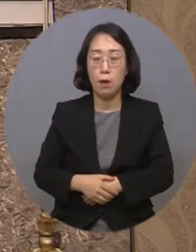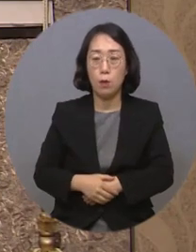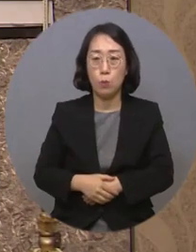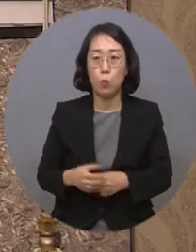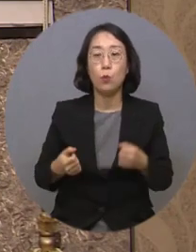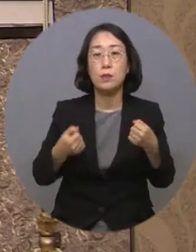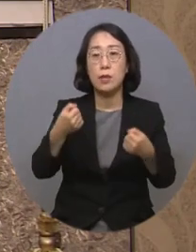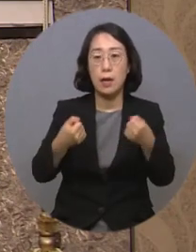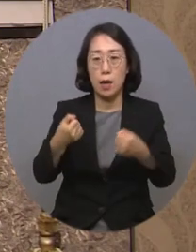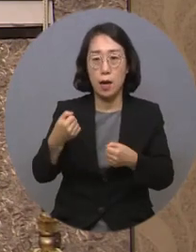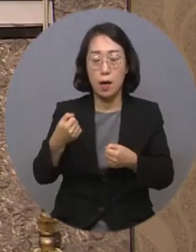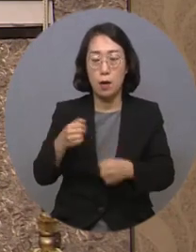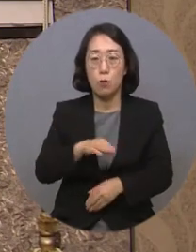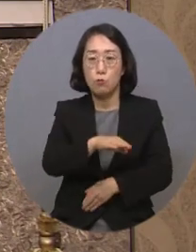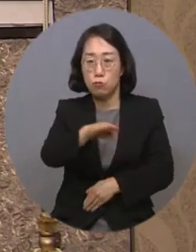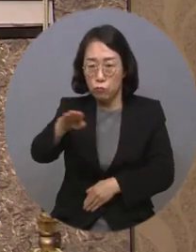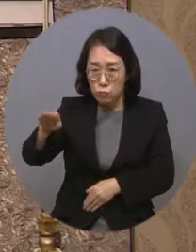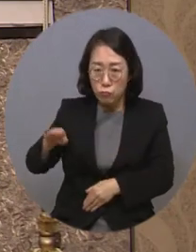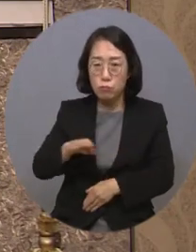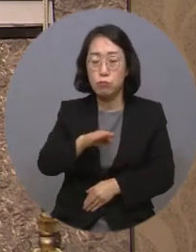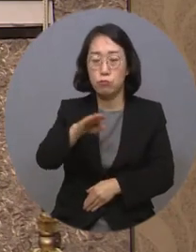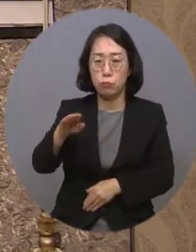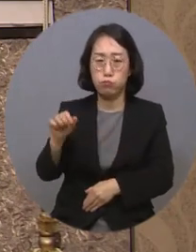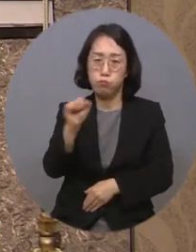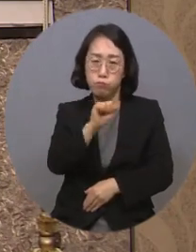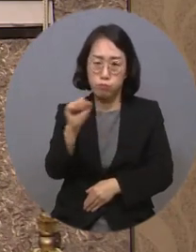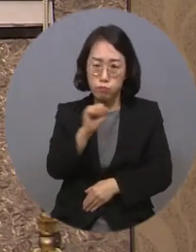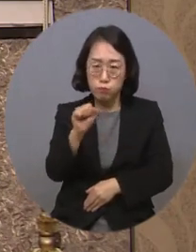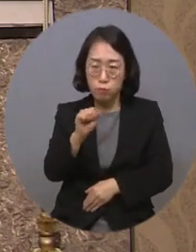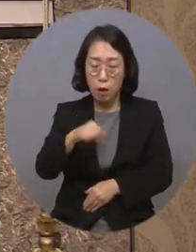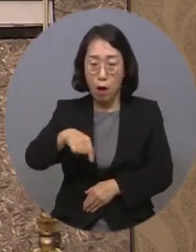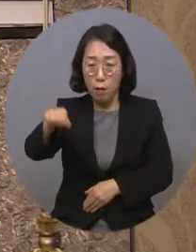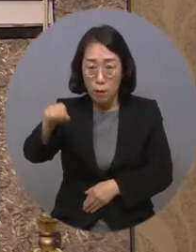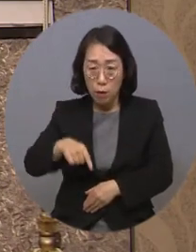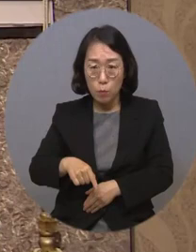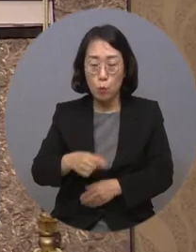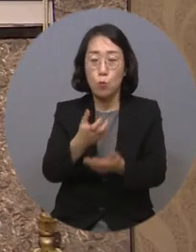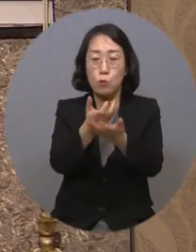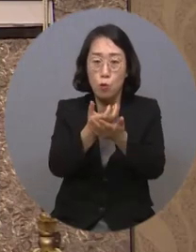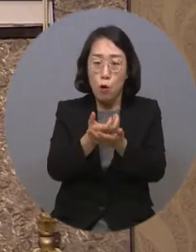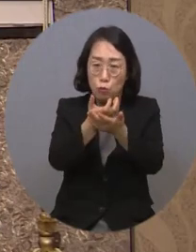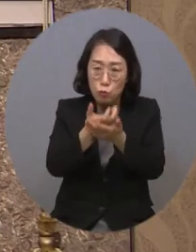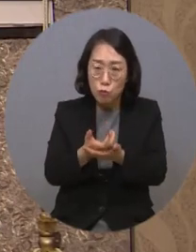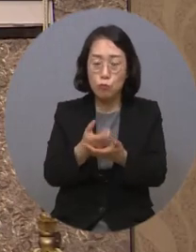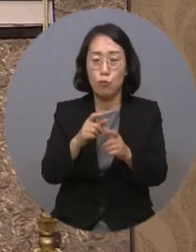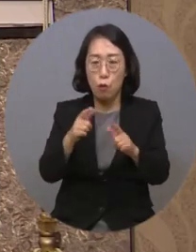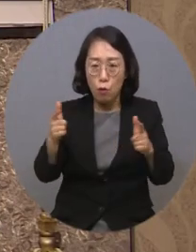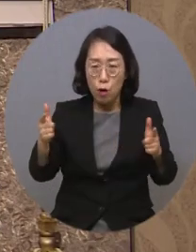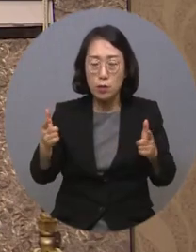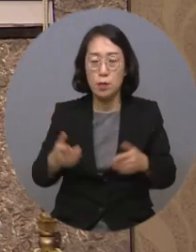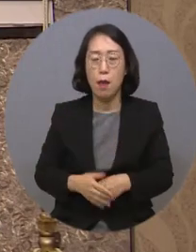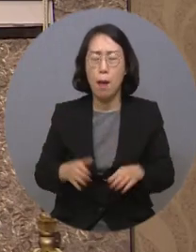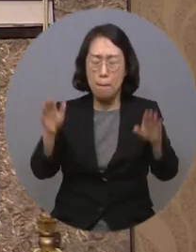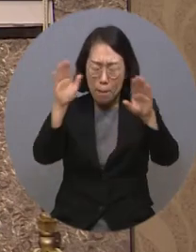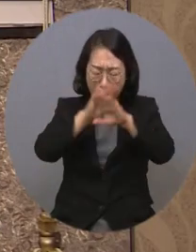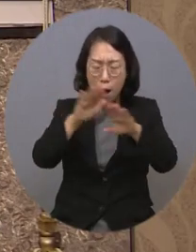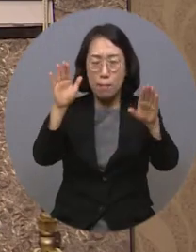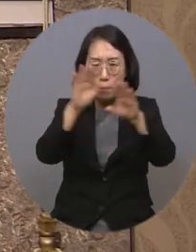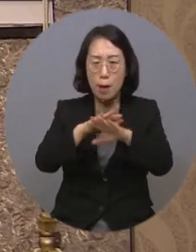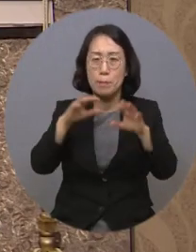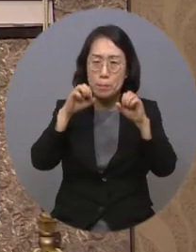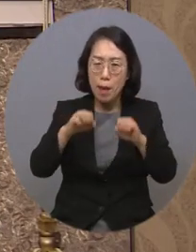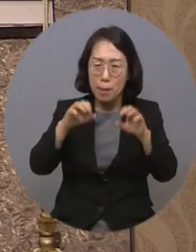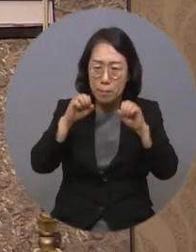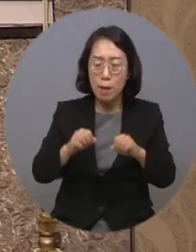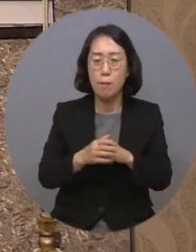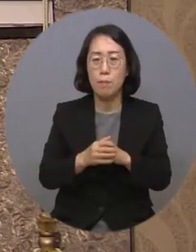운행을 아침 저녁으로 차량 운행을 하다 보니까 차량 운행 갔다 와서 나머지 서류를 해야 되는 거예요. 야근이 필수고 또